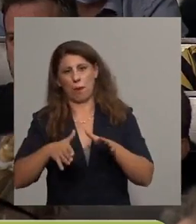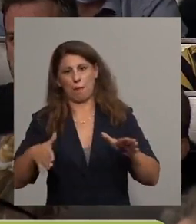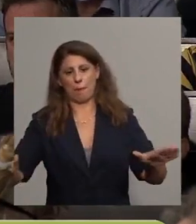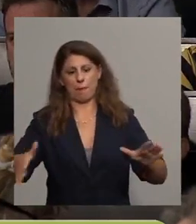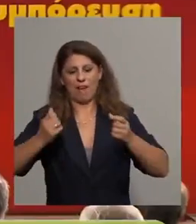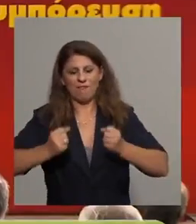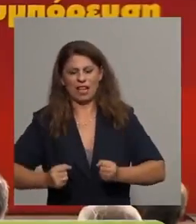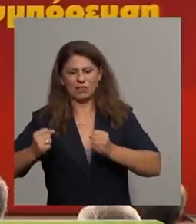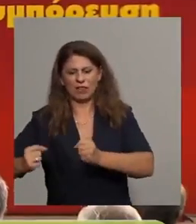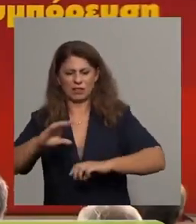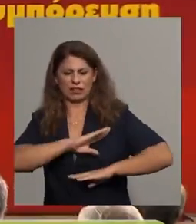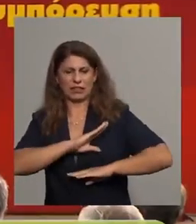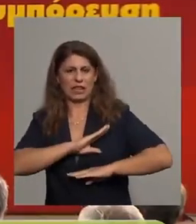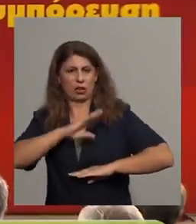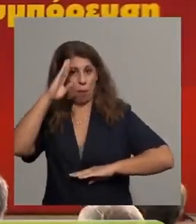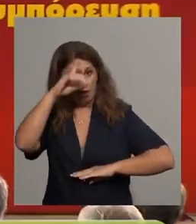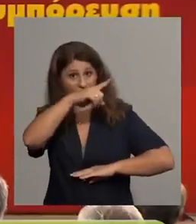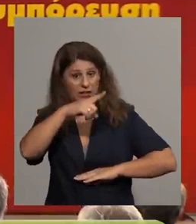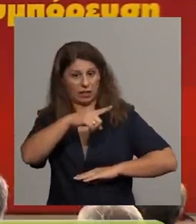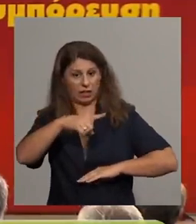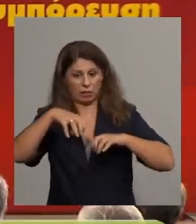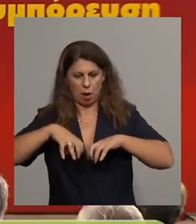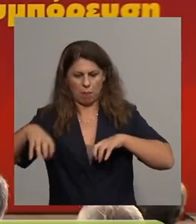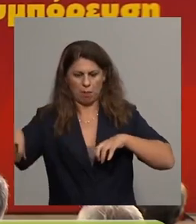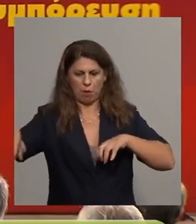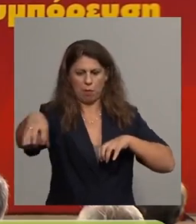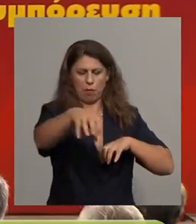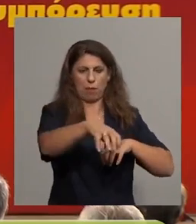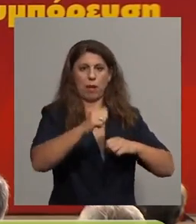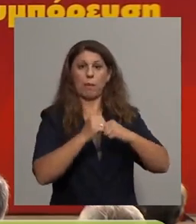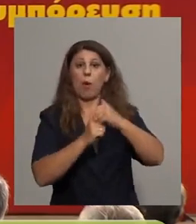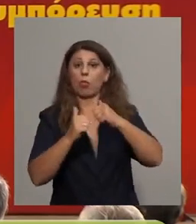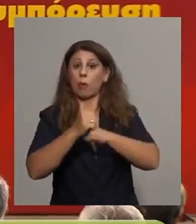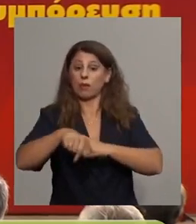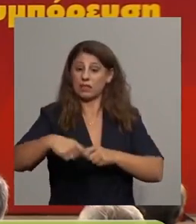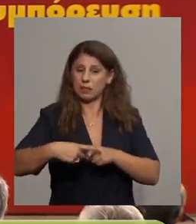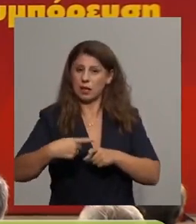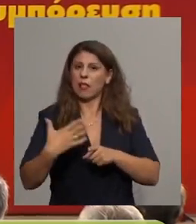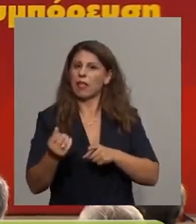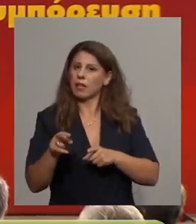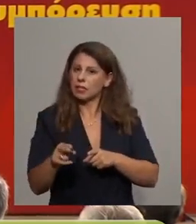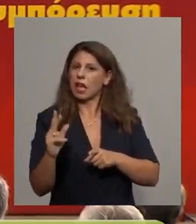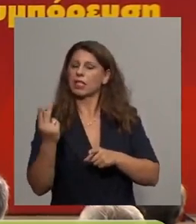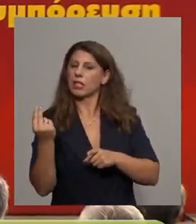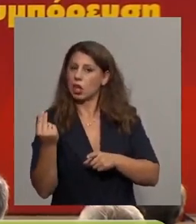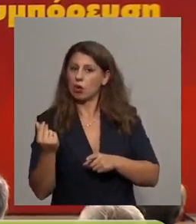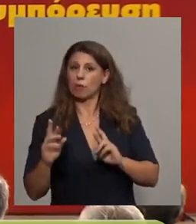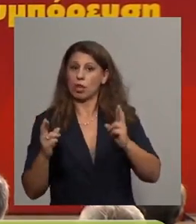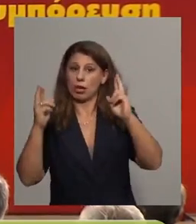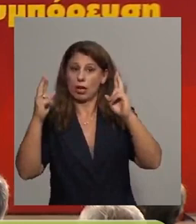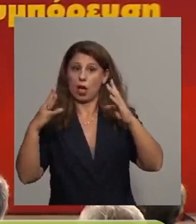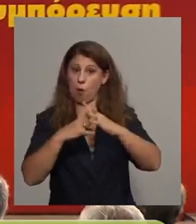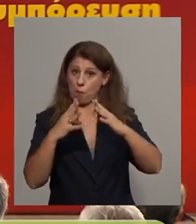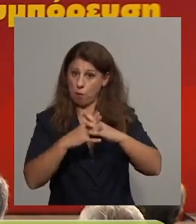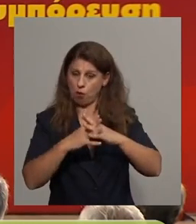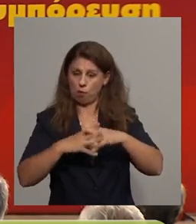αμερικάνικων βάσεων και των υποδομών του ΝΑΤΟ στην Ελλάδα. Αφορά τον οικονομικό και ενεργειακό πόλεμο